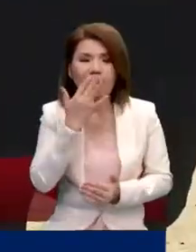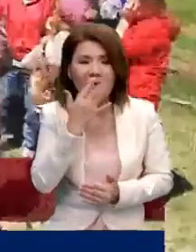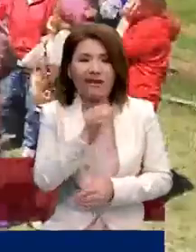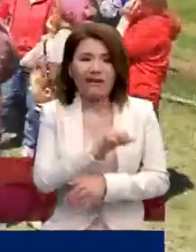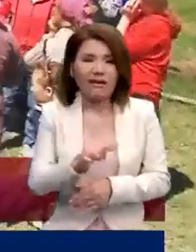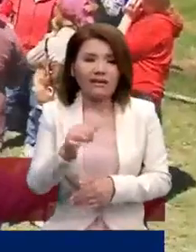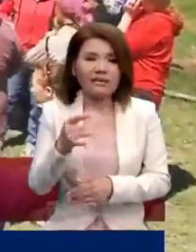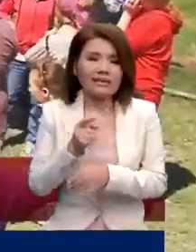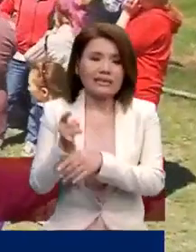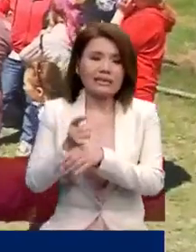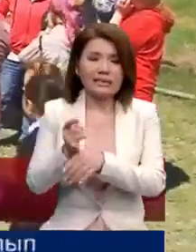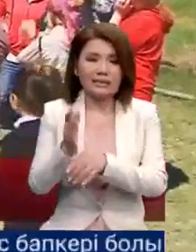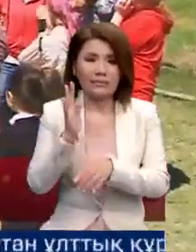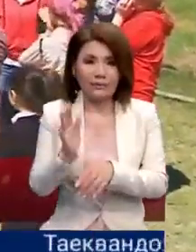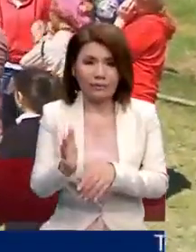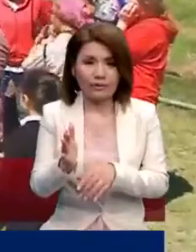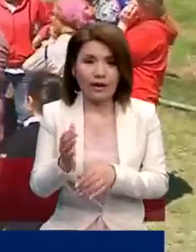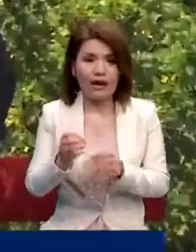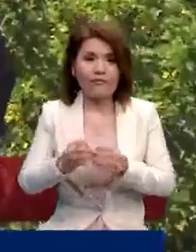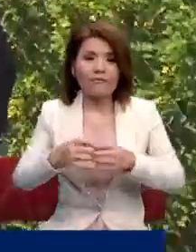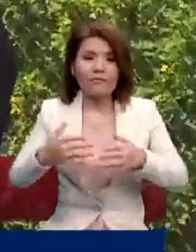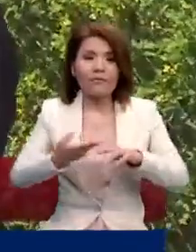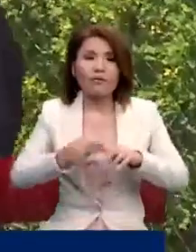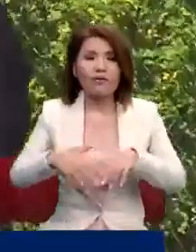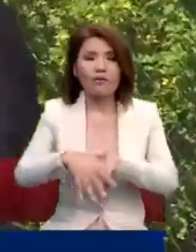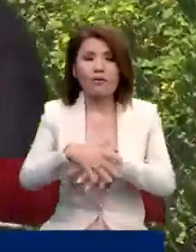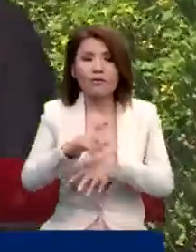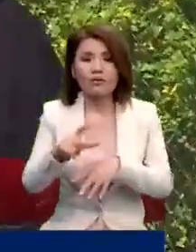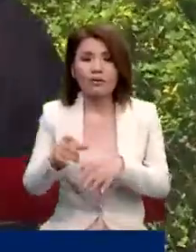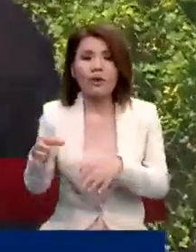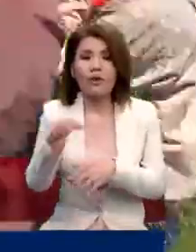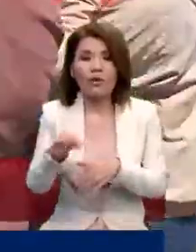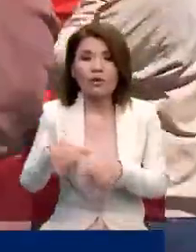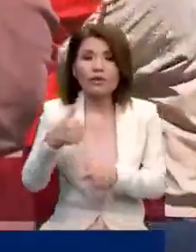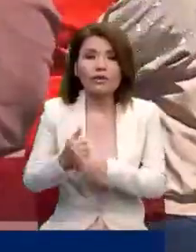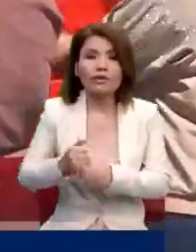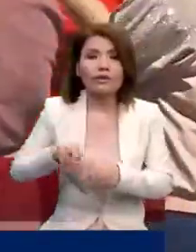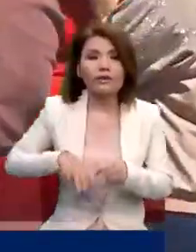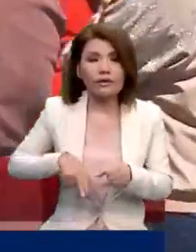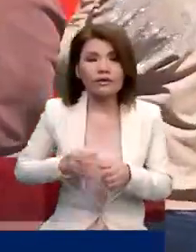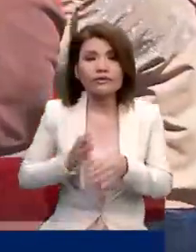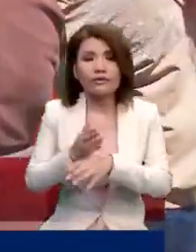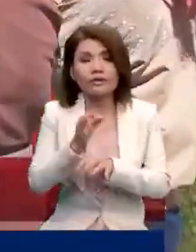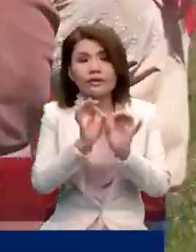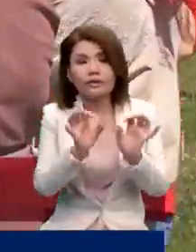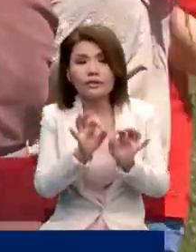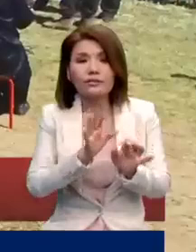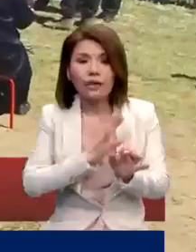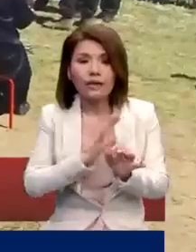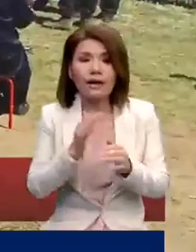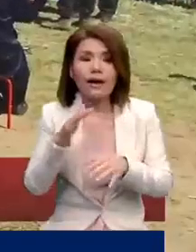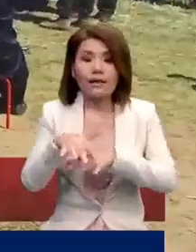күлетін болды. 60 түтіні бар ауыл тұрғындарының жанайқайын облыс басшысына жеткіздік. Халықтың наразылығынан соң